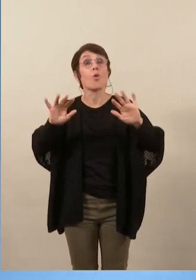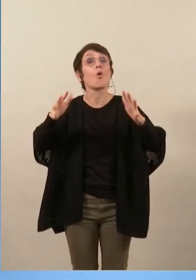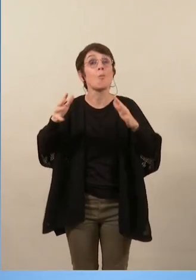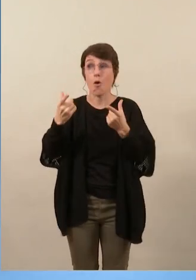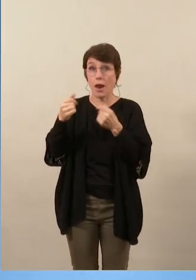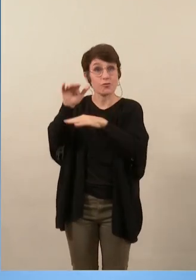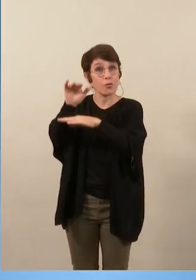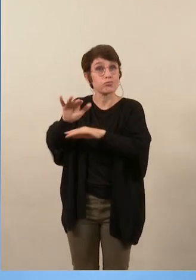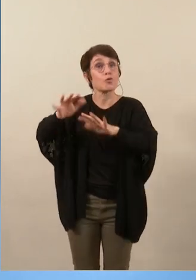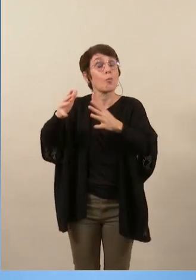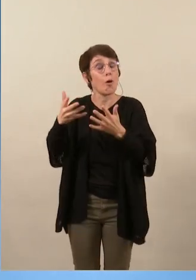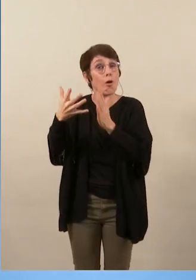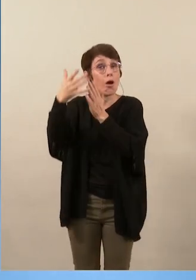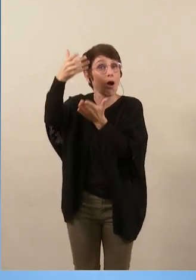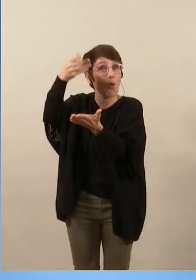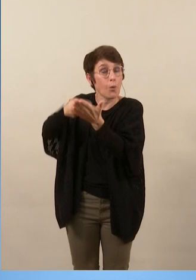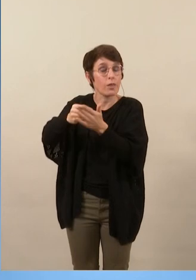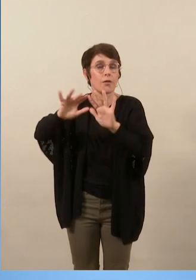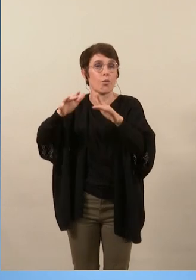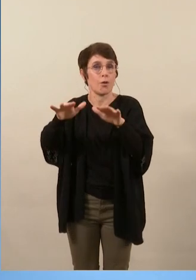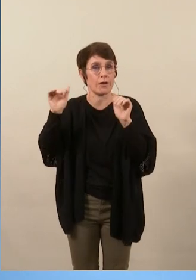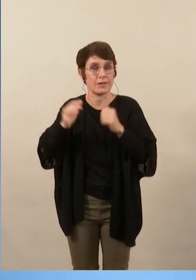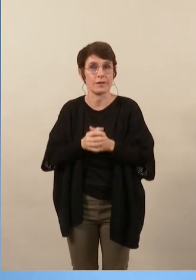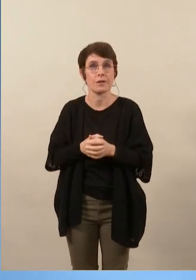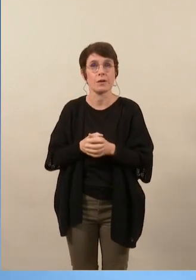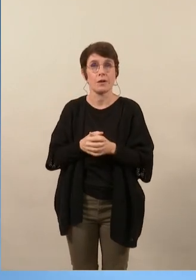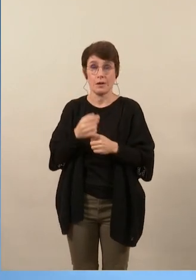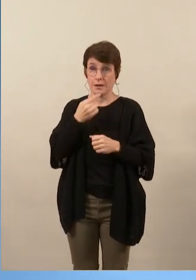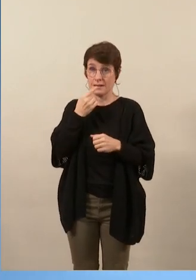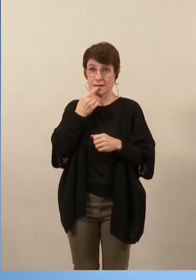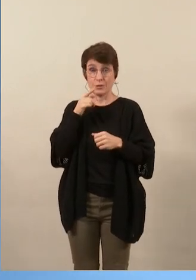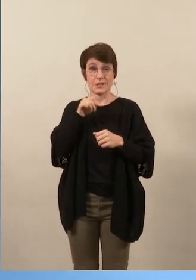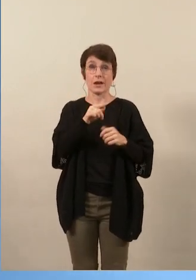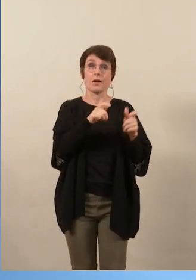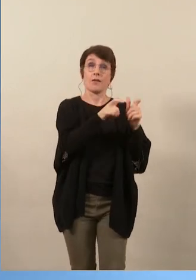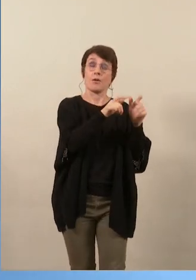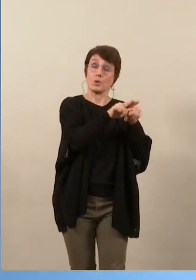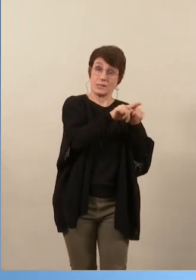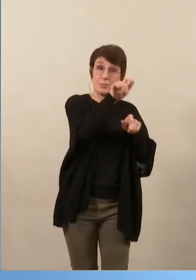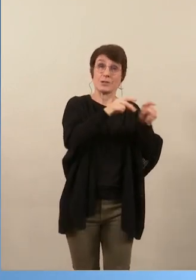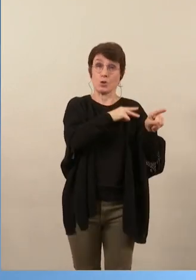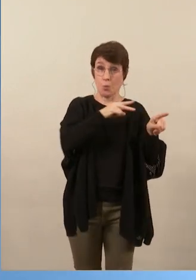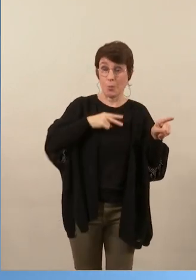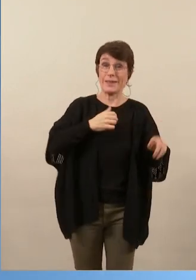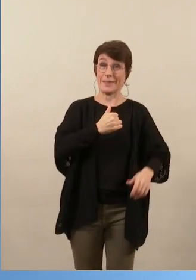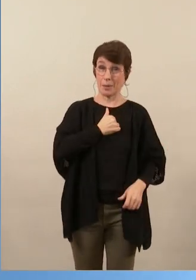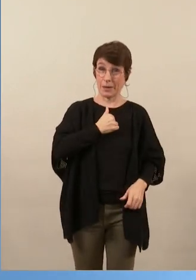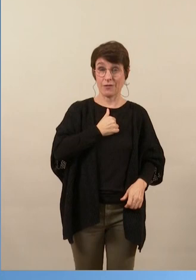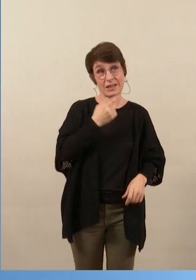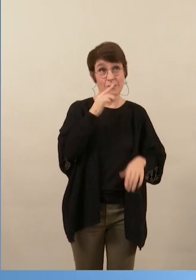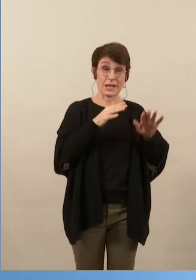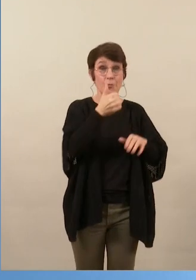par ailleurs que les bailleurs privés plus du tiers du parc résidentiel du secteur 3 ne vont pas